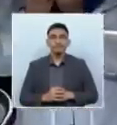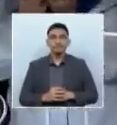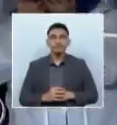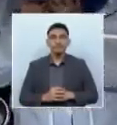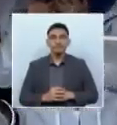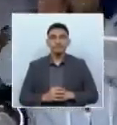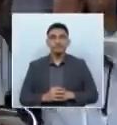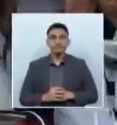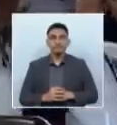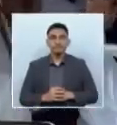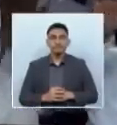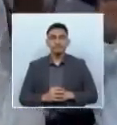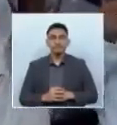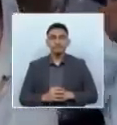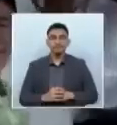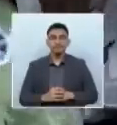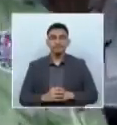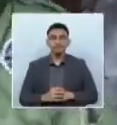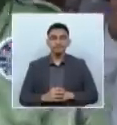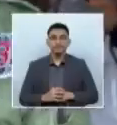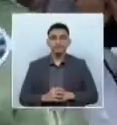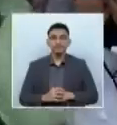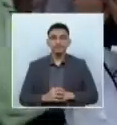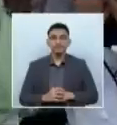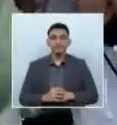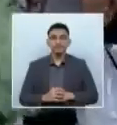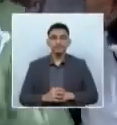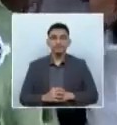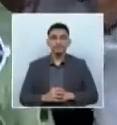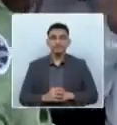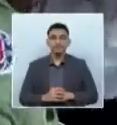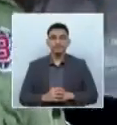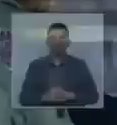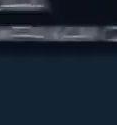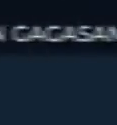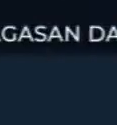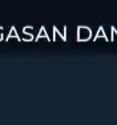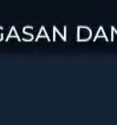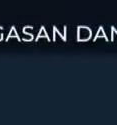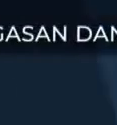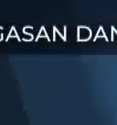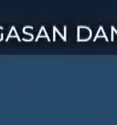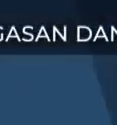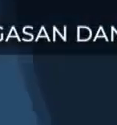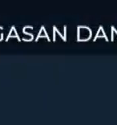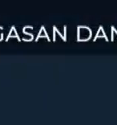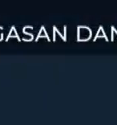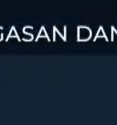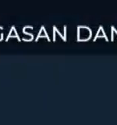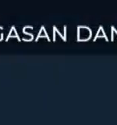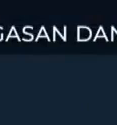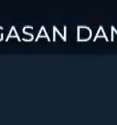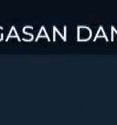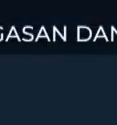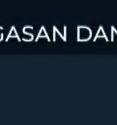kalau ada peta SNA-nya, itu akan terlihat mana-mana yang menggunakan bot dan mana-mana yang tidak menggunakan bot. Apakah ada yang partisan? Yang partisan itu